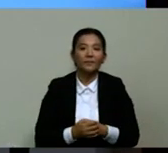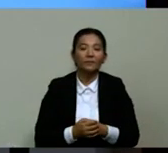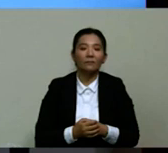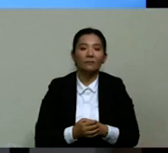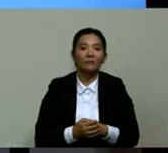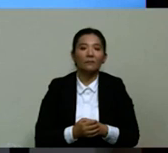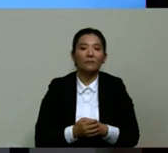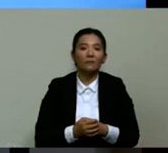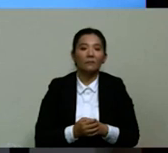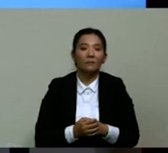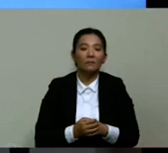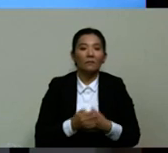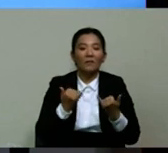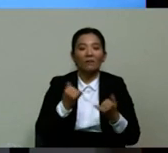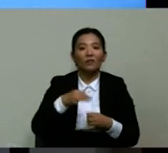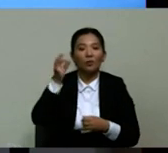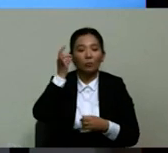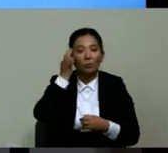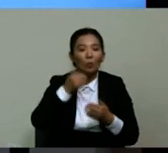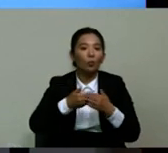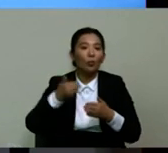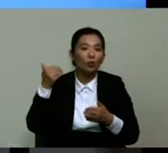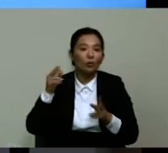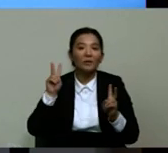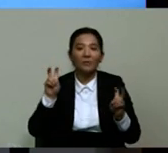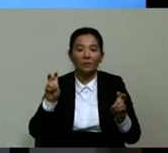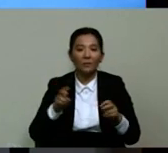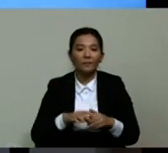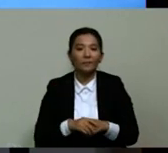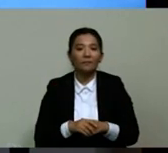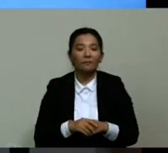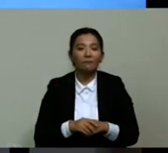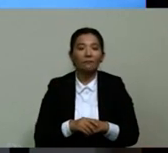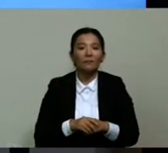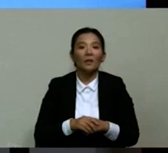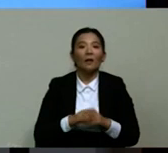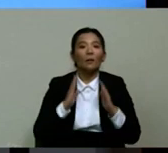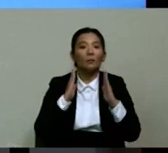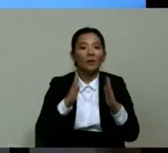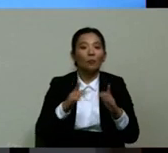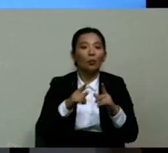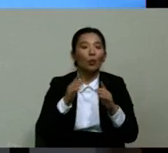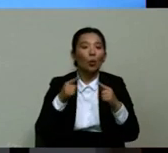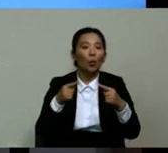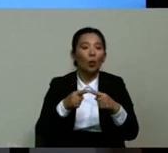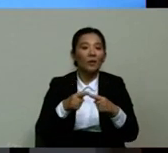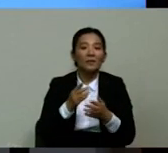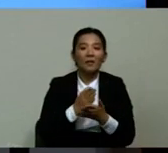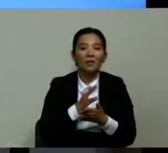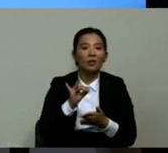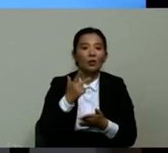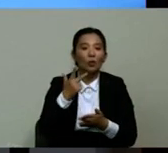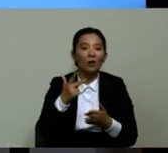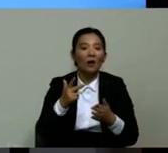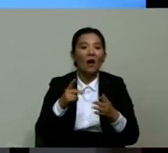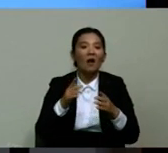Ну, давайте мы с вами вспомним прошлую тему. Прямоугольник состоит из трех квадратов.